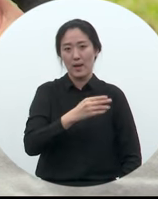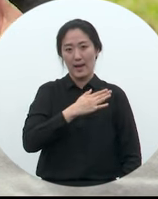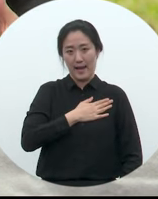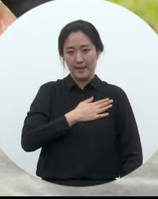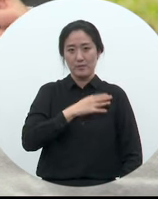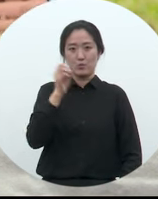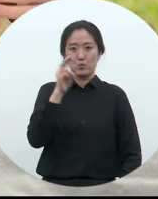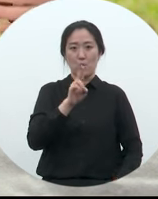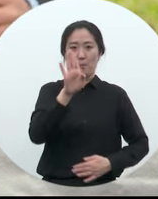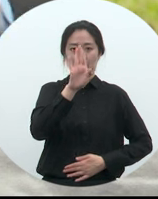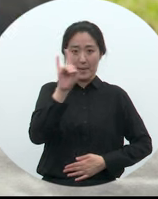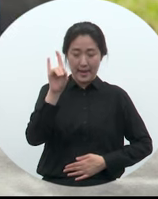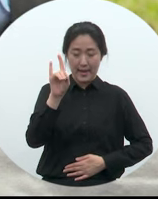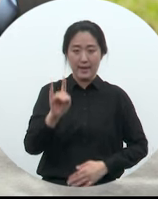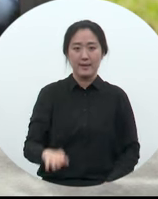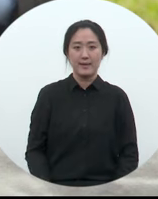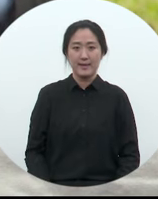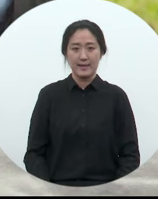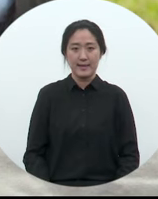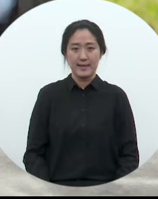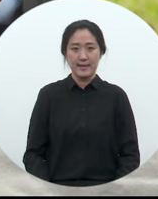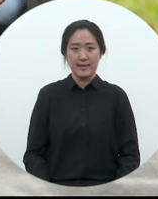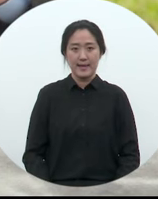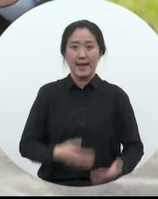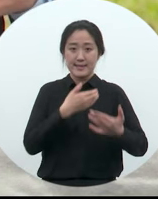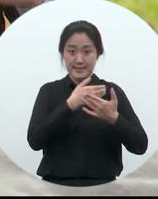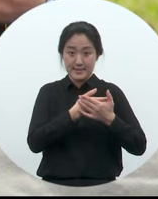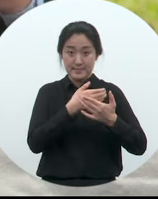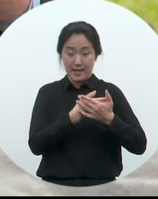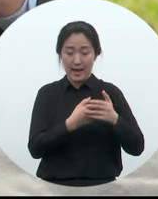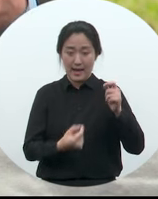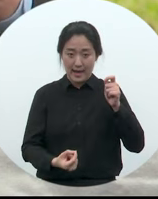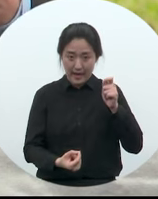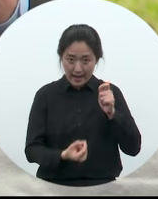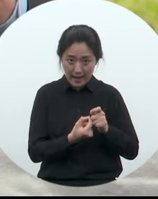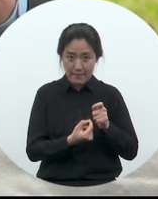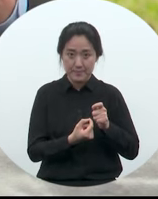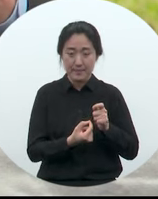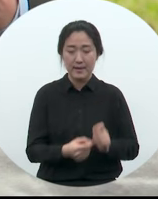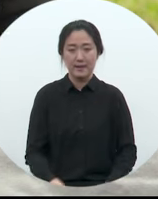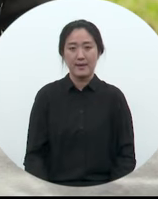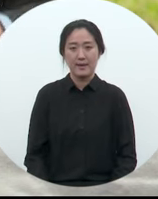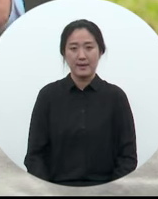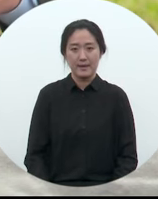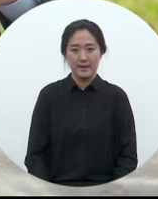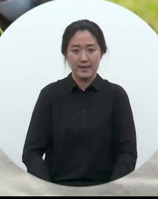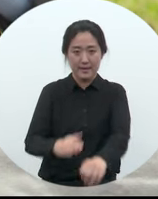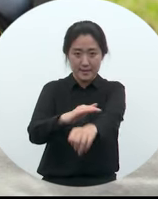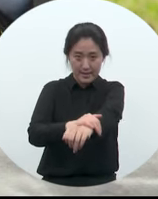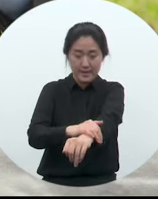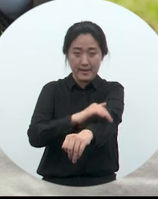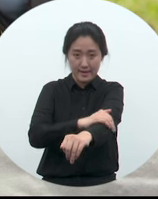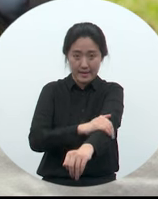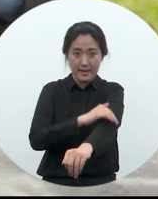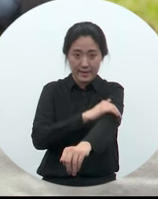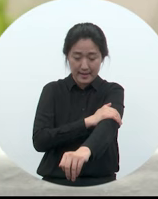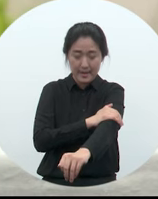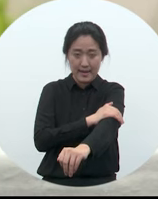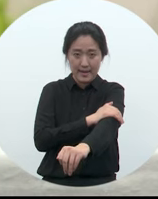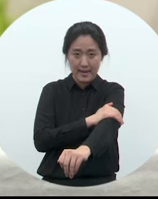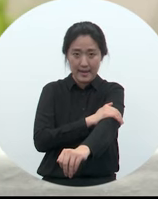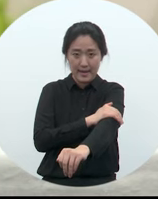배 이렇게 하는데 마사지를 할 때는 항상 심장 방향으로 해주는 것이 좋습니다. 혈액이 항상